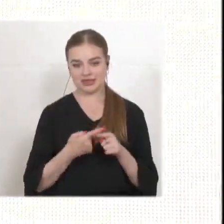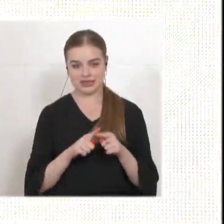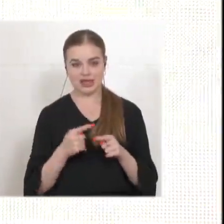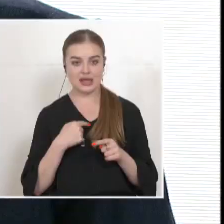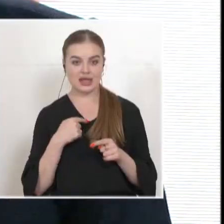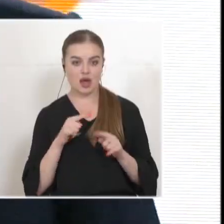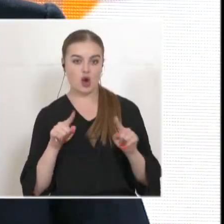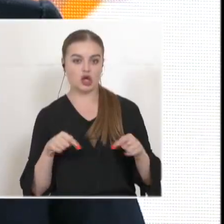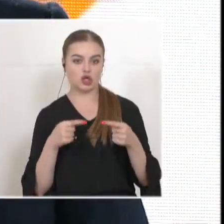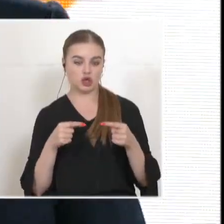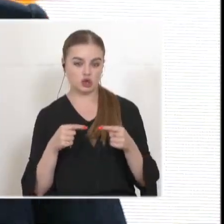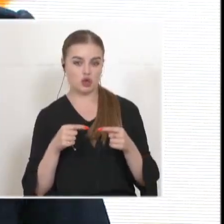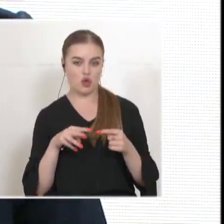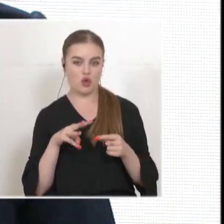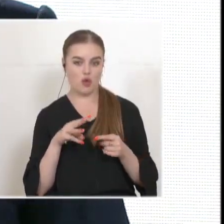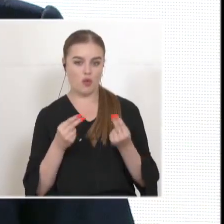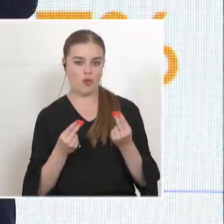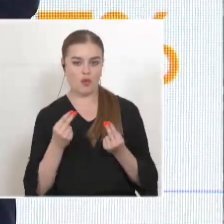з крикету.